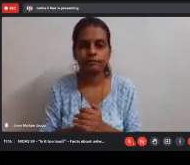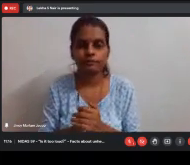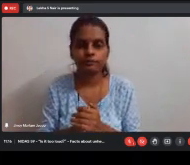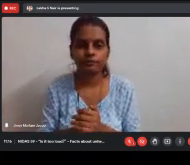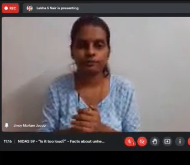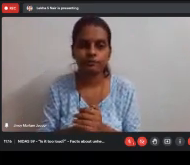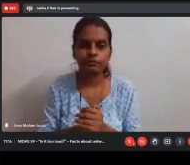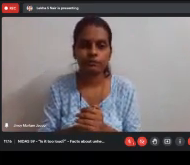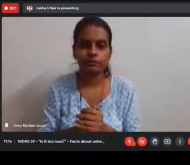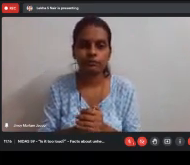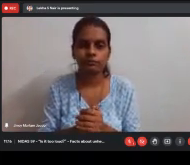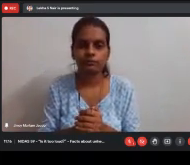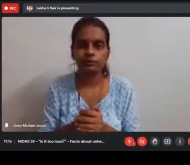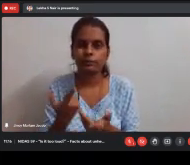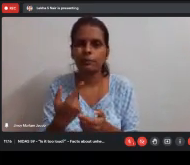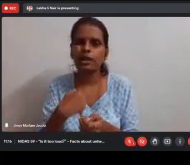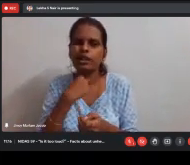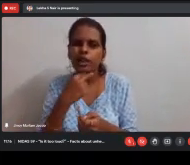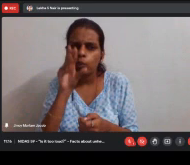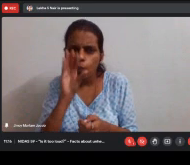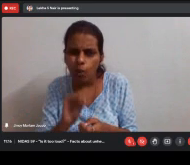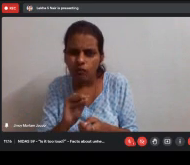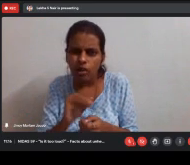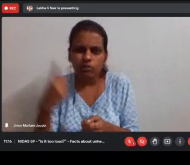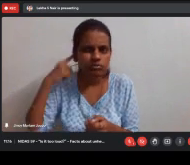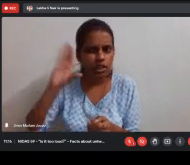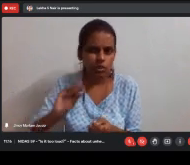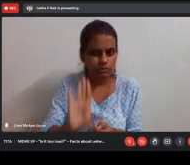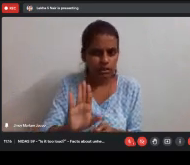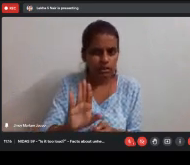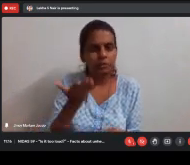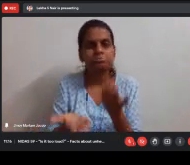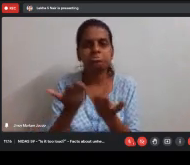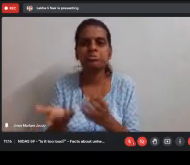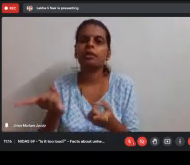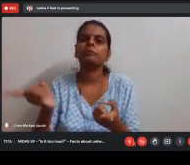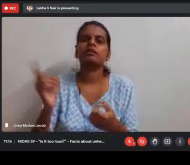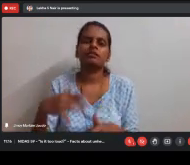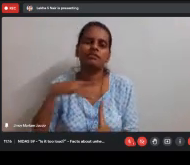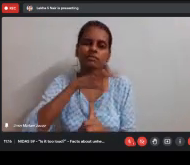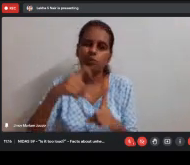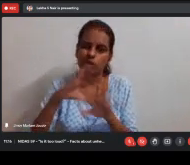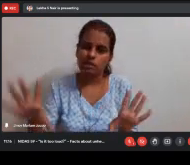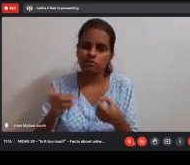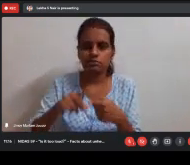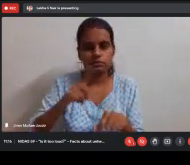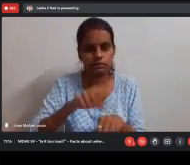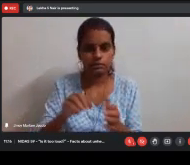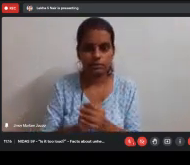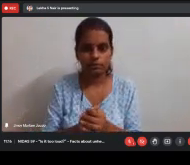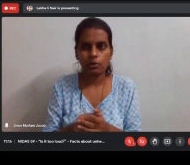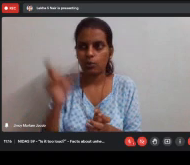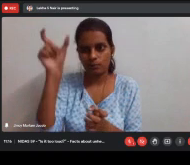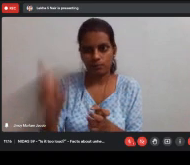തന്നെ പതുക്കെ നമ്മൾ സംസാരിക്കുമ്പോൾ, കോൺവെർസേഷൻ ചെയ്യുമ്പോൾ അവിടെ വീണ്ടും എടുത്ത് എന്താ ഒന്നുകൂടെ, അല്ലെങ്കിൽ വീണ്ടും റിപ്പറ്റീഷൻ